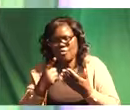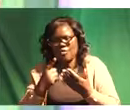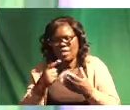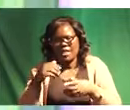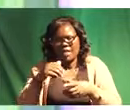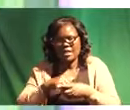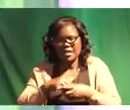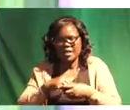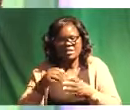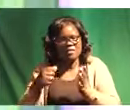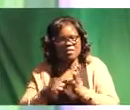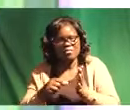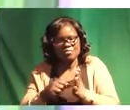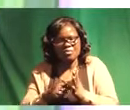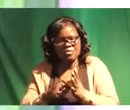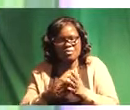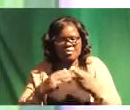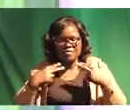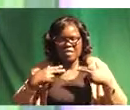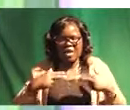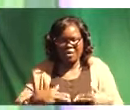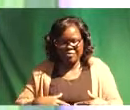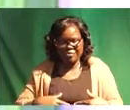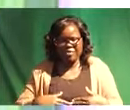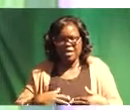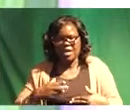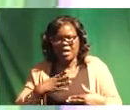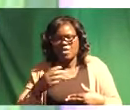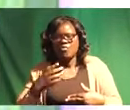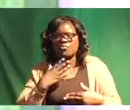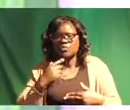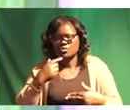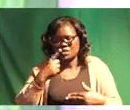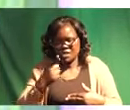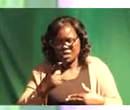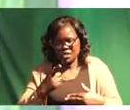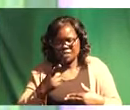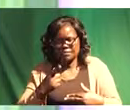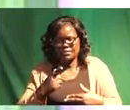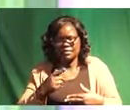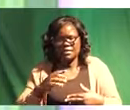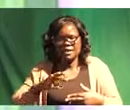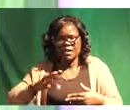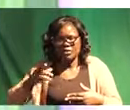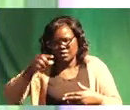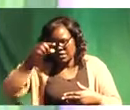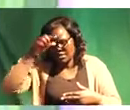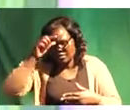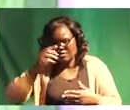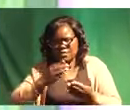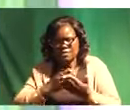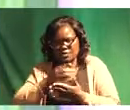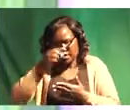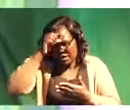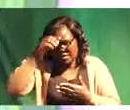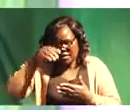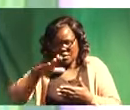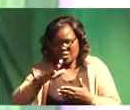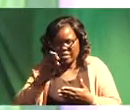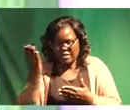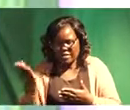katika matatizo ya afya. Na mimi nataka nimwambie county government kupitia governor wenu